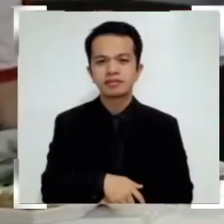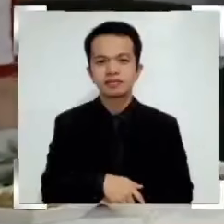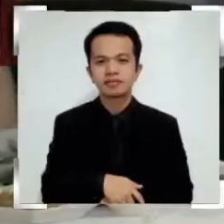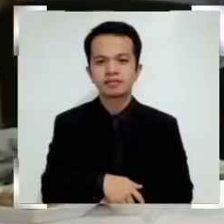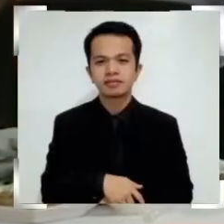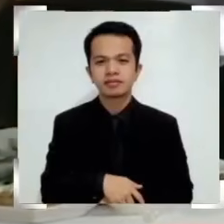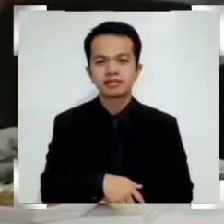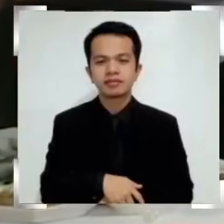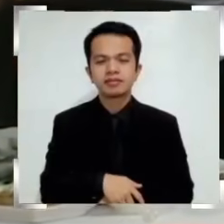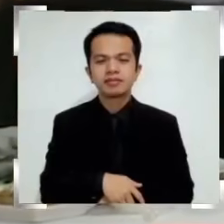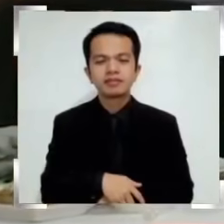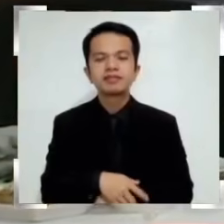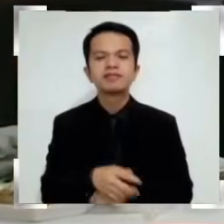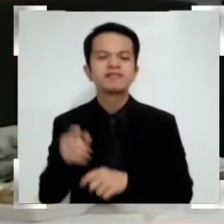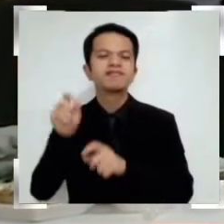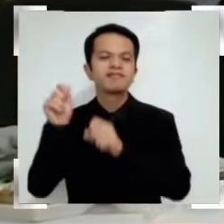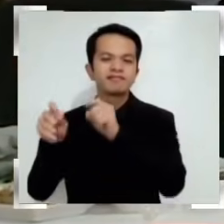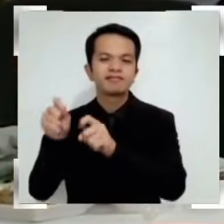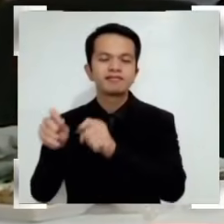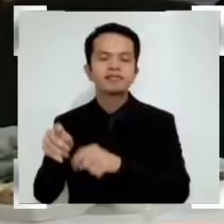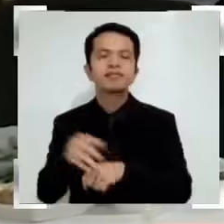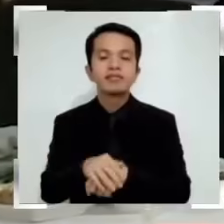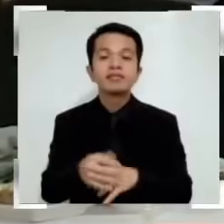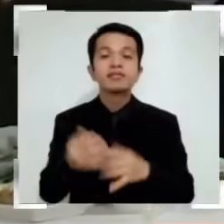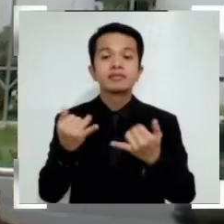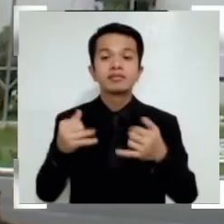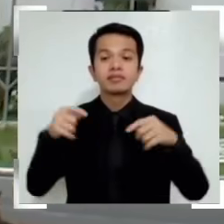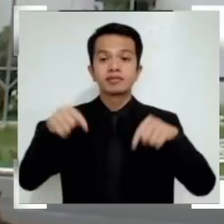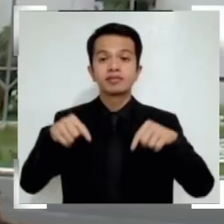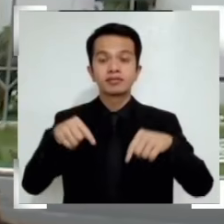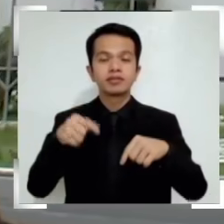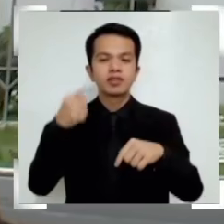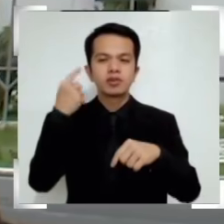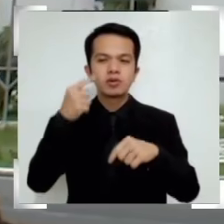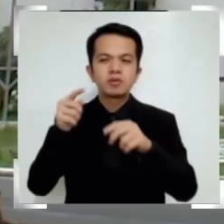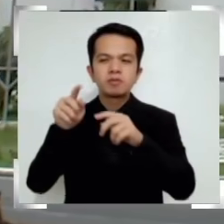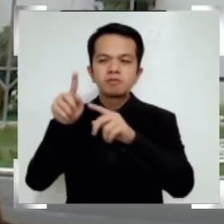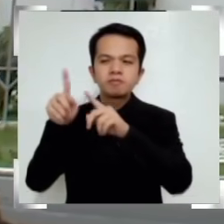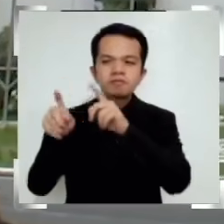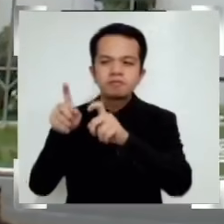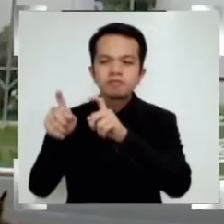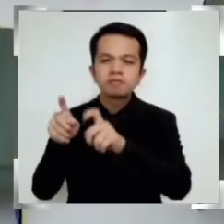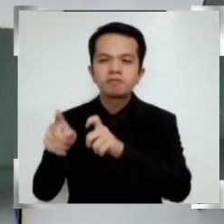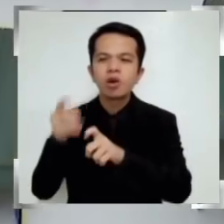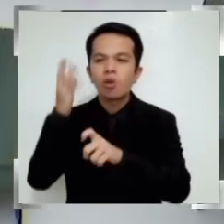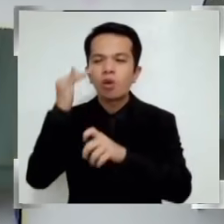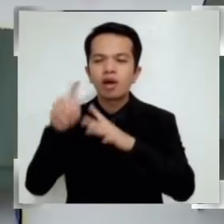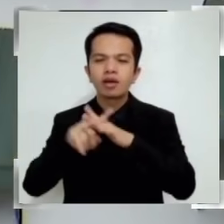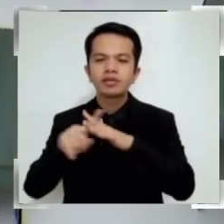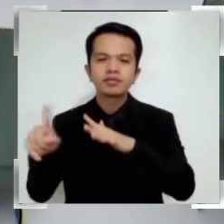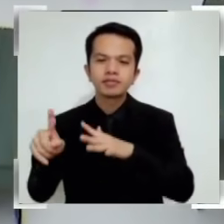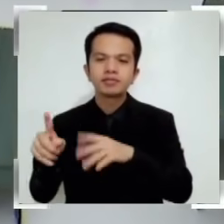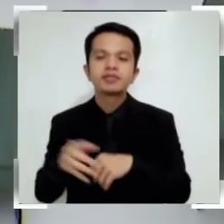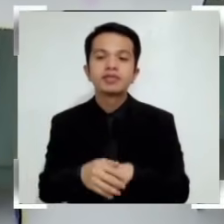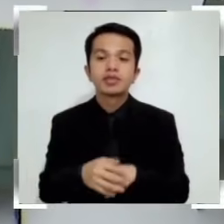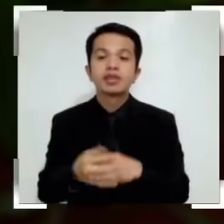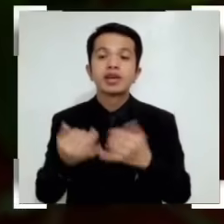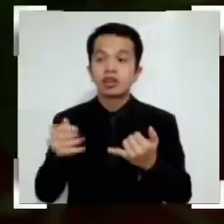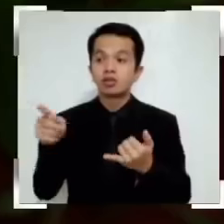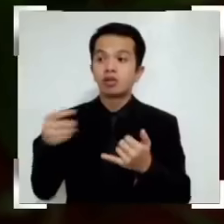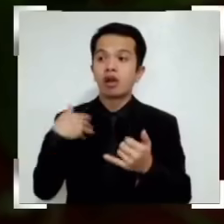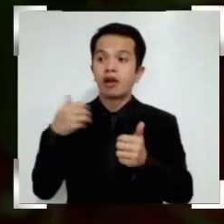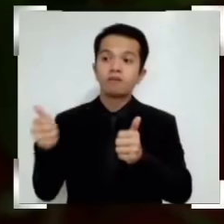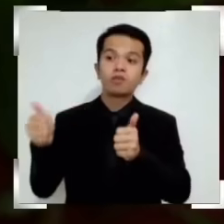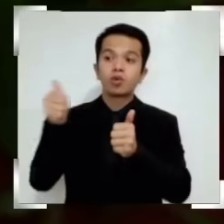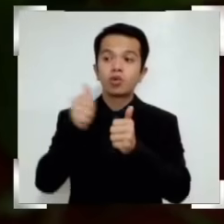Bumuna ng Board of Inquiry ang Bureau of Corrections para imbestigahan ang pagtakas. At kung matuklas ang may kasabwat siyang kawani ng Bucor, we